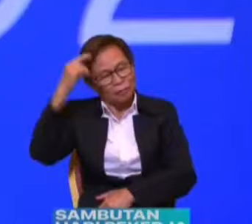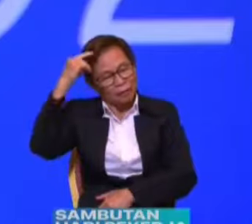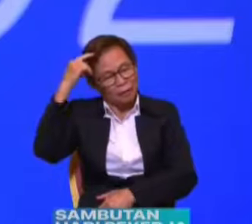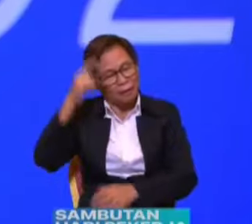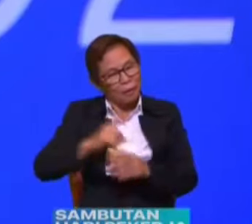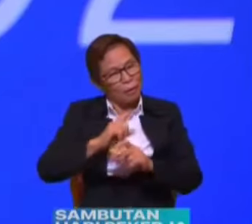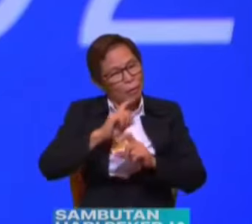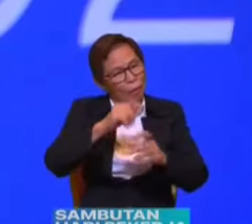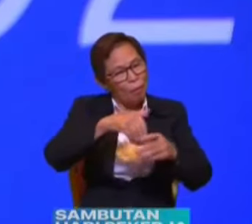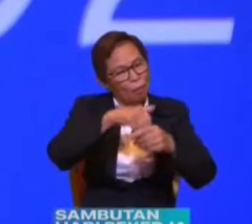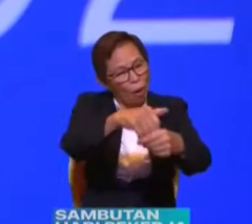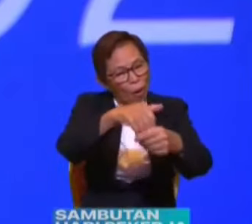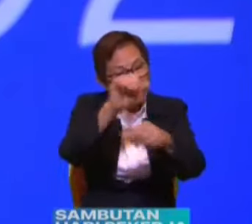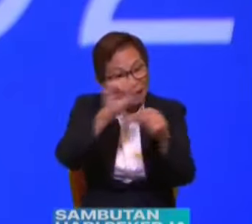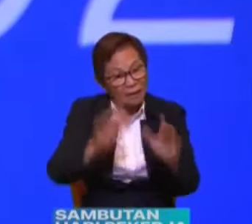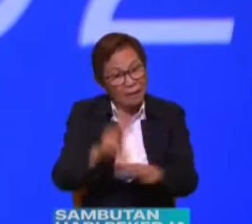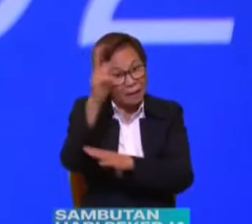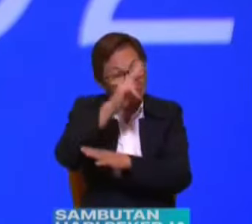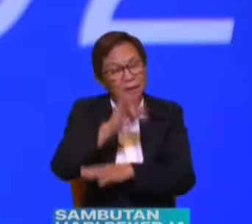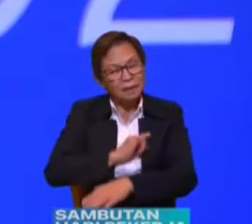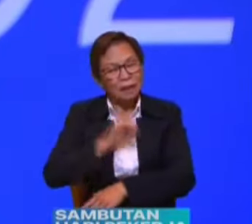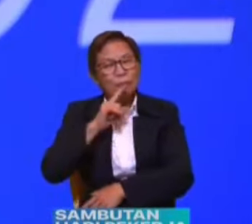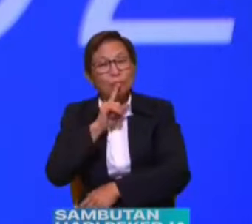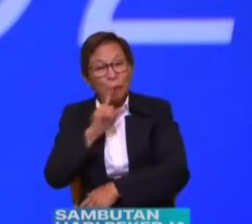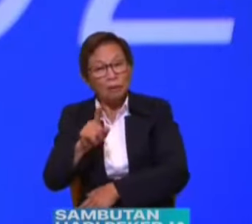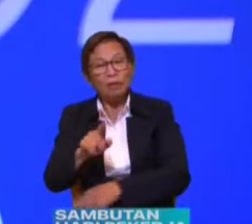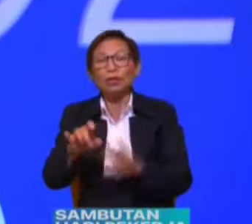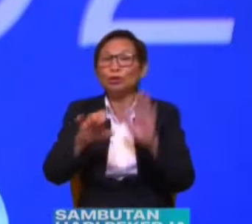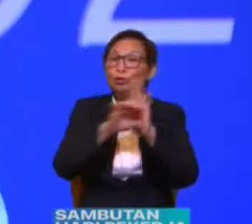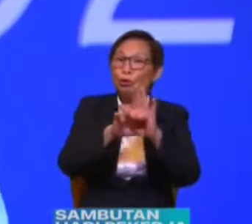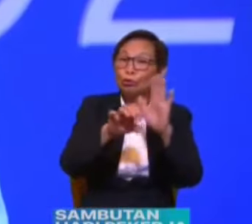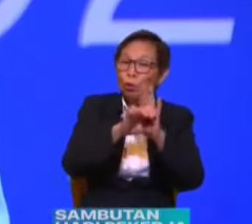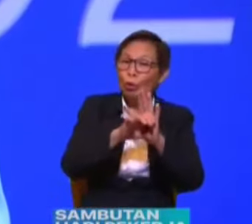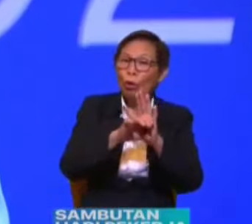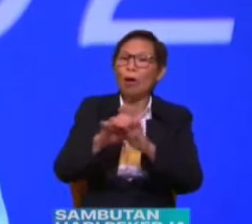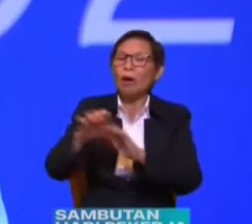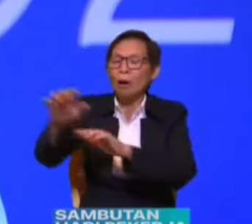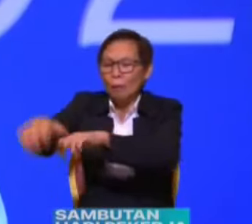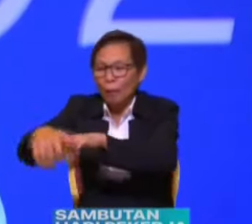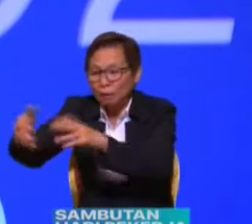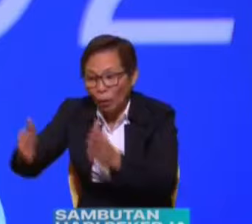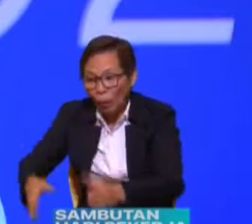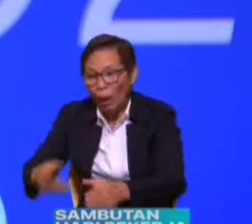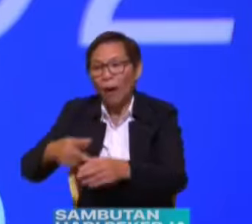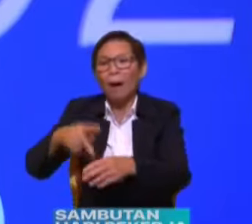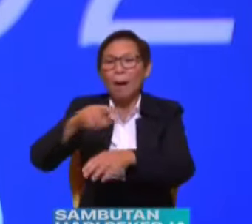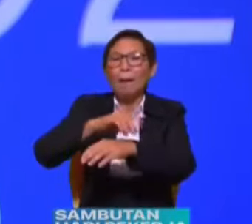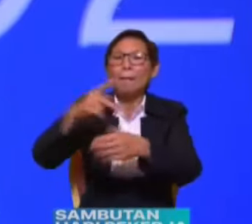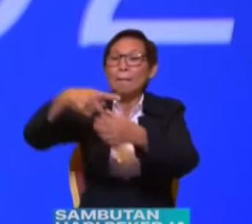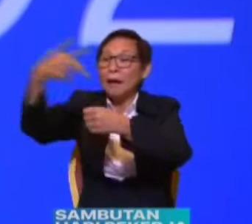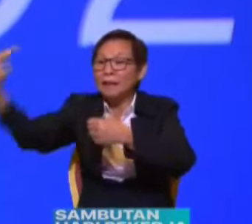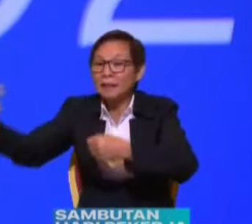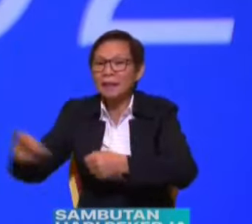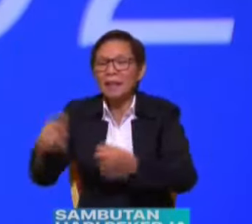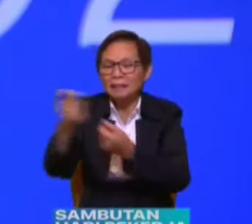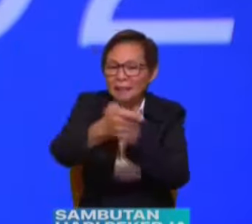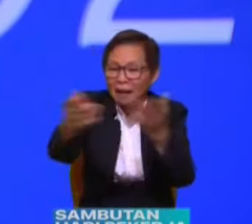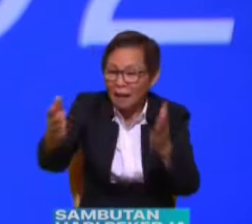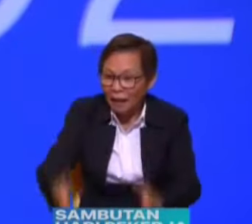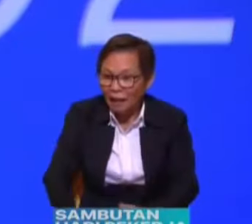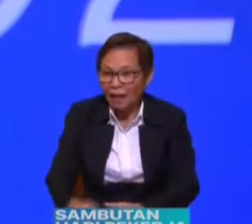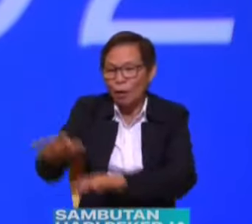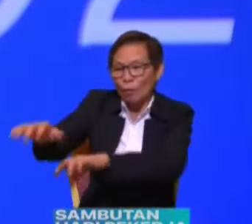ganjaran diberikan kepada penjawat awam, saya pastikan umpamanya pesawah padi, nelayan, pekebun kecil itu diberikan